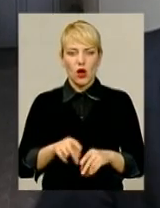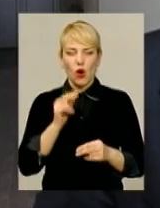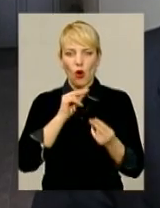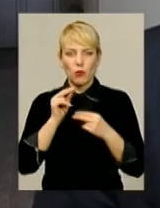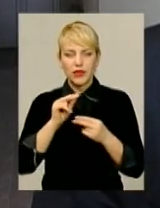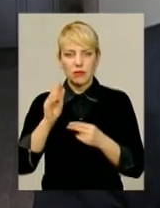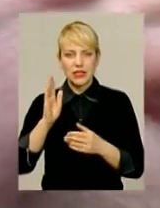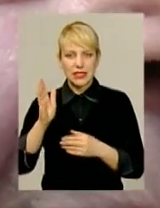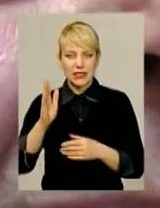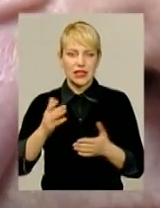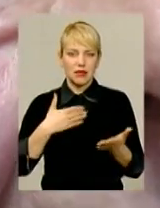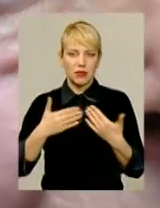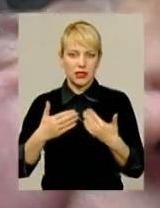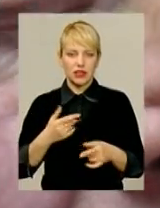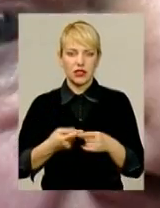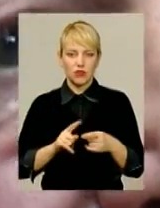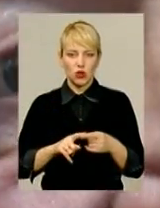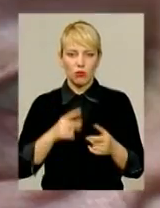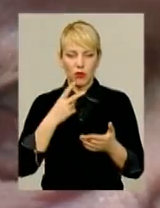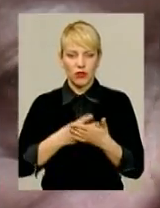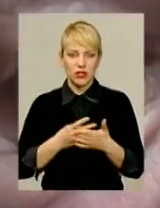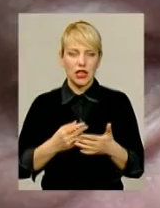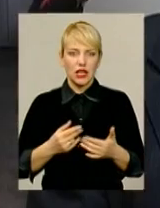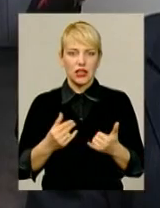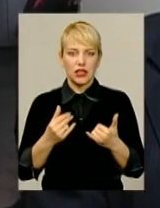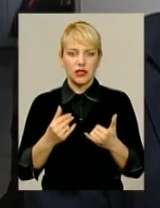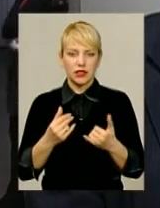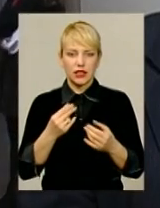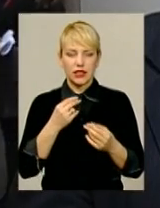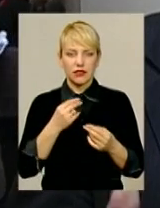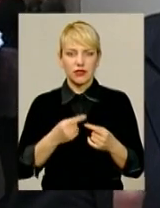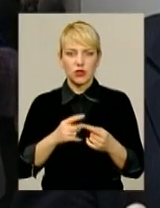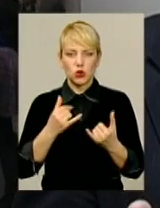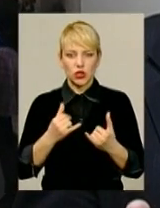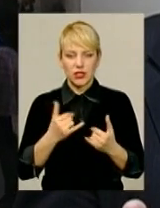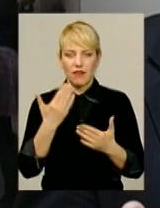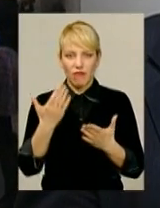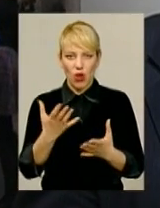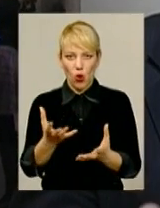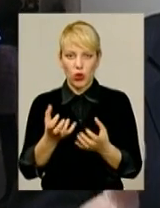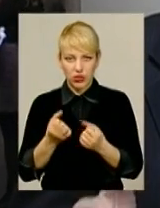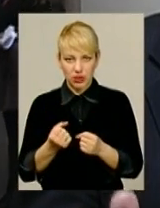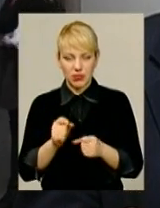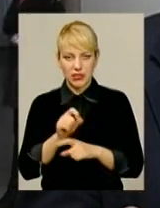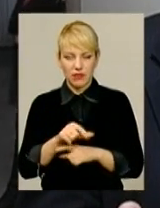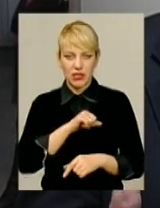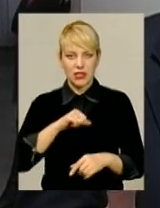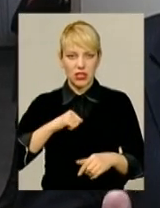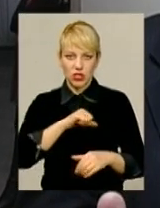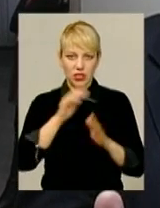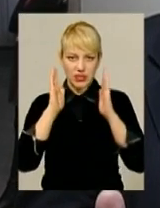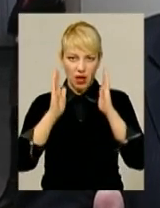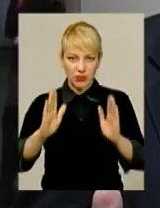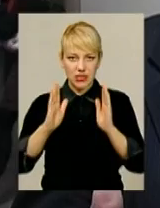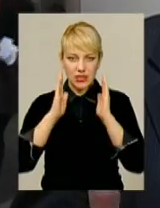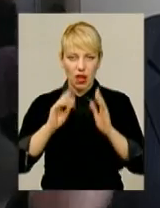оптимізаційний такий підхід. В цьому проявляється креативність учасників. Вони отримали завдання, залишається сам на сам